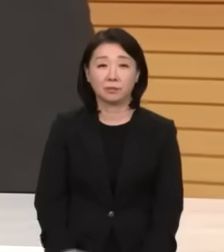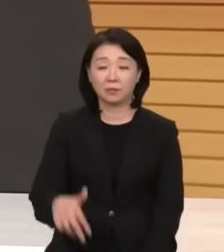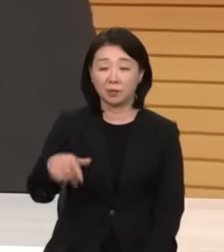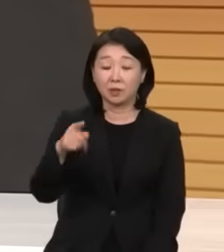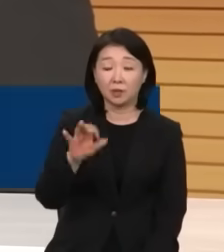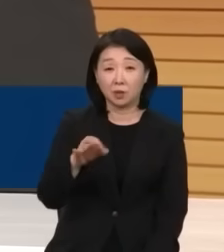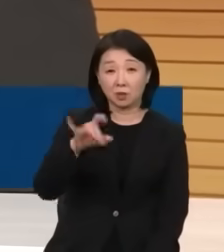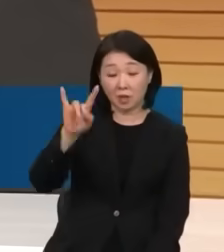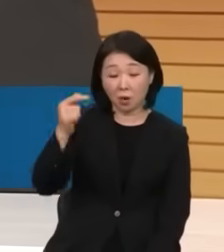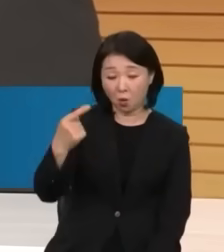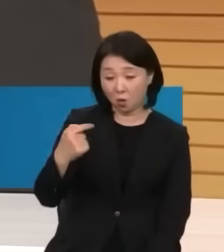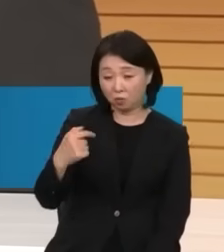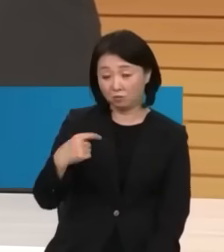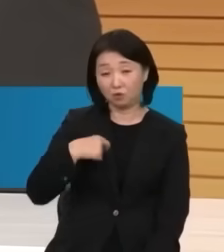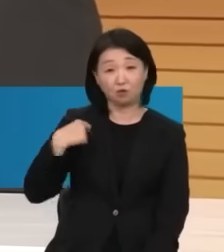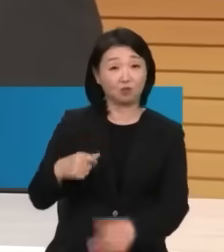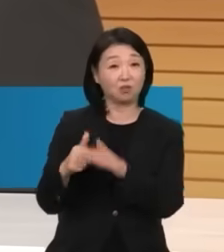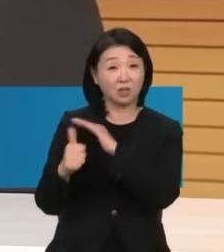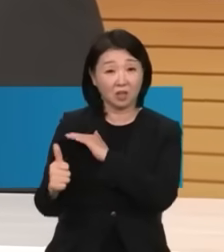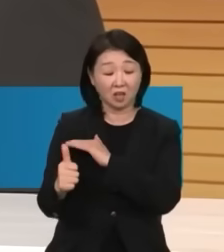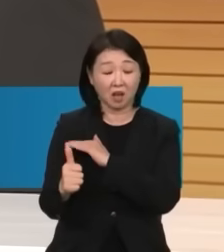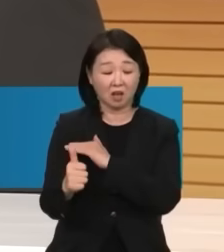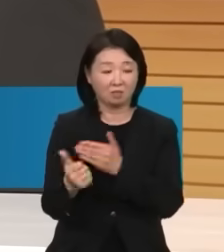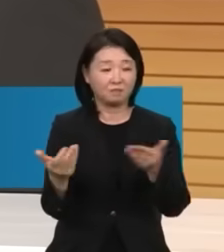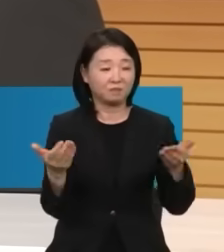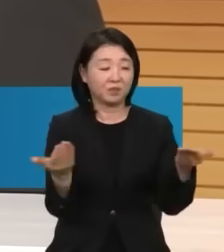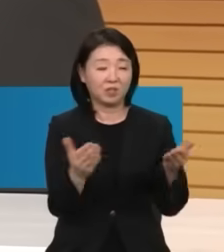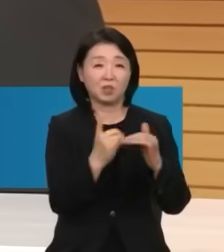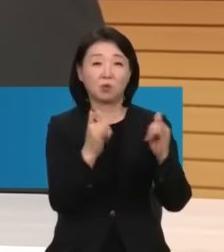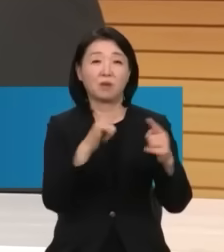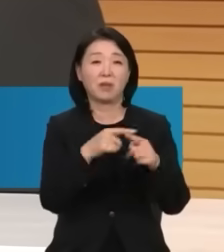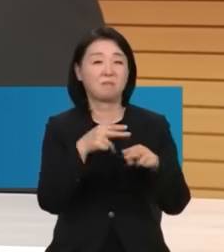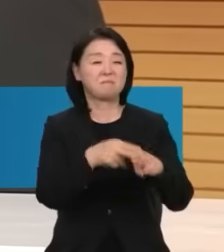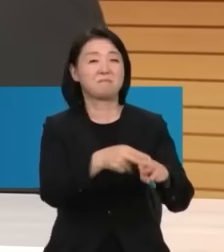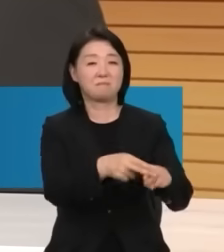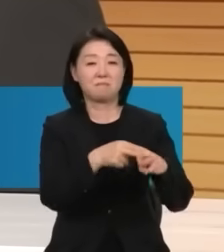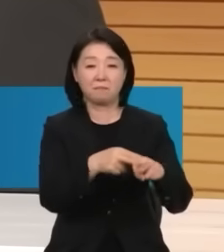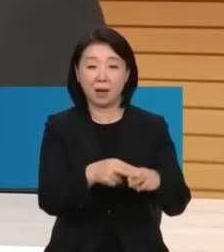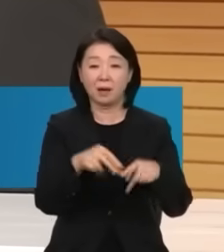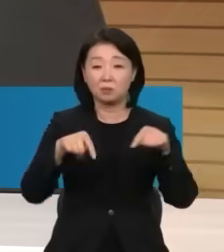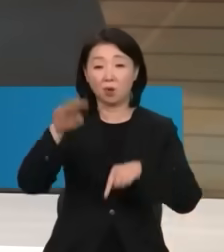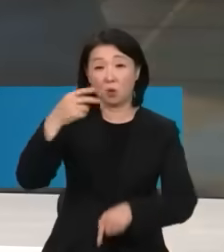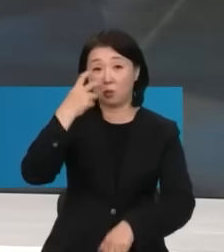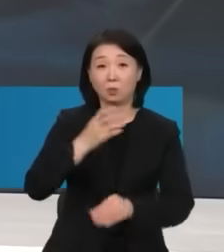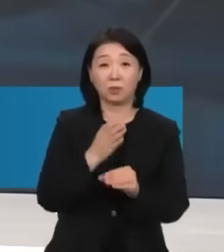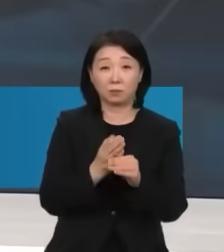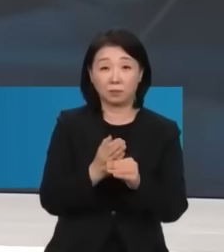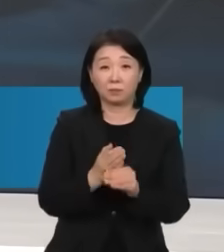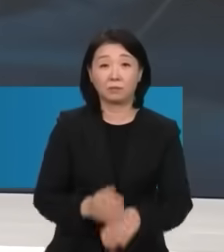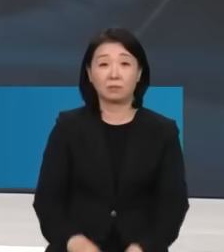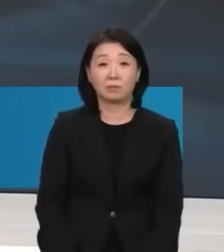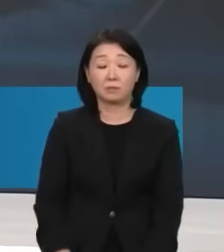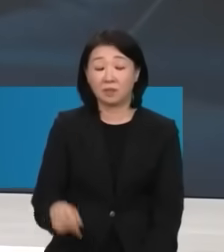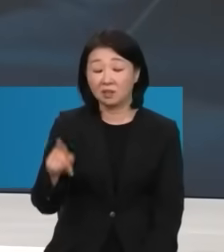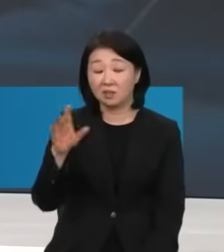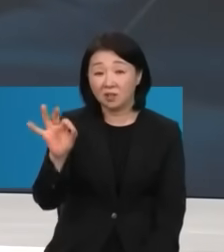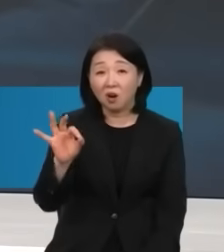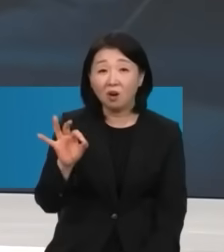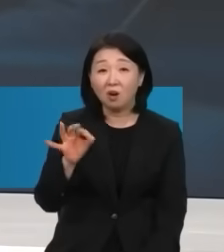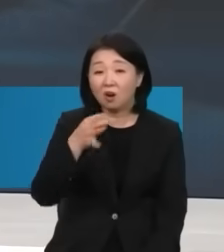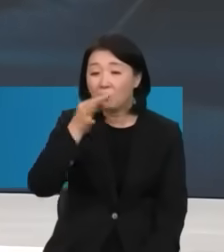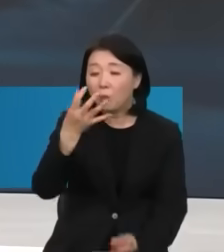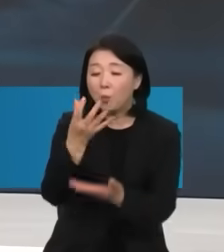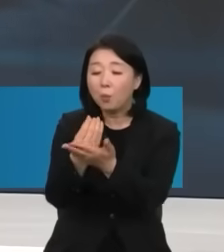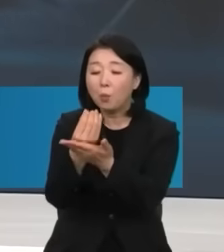정재호 주 중국 대사는 부하 직원에 대한 갑질 의혹으로 외교부 조사를 받고 있습니다. 저희 취재진은 정 대사의 목소리가